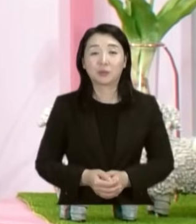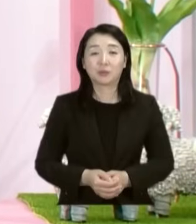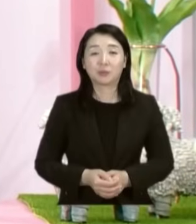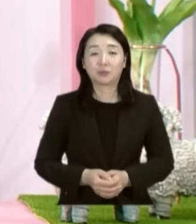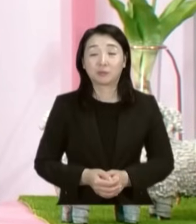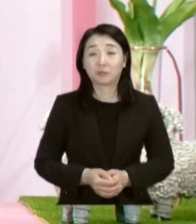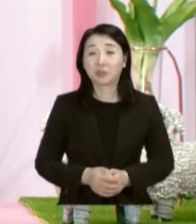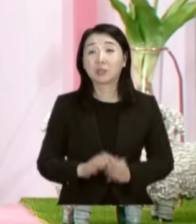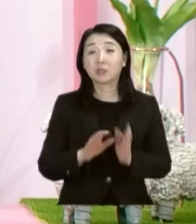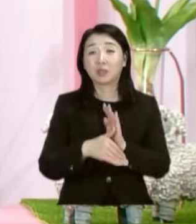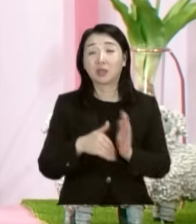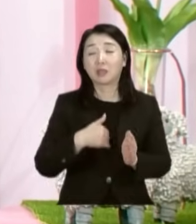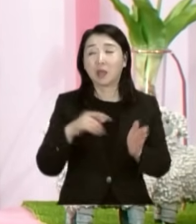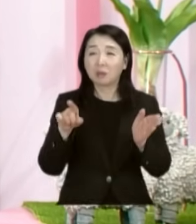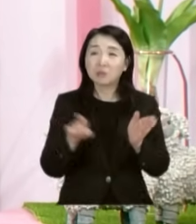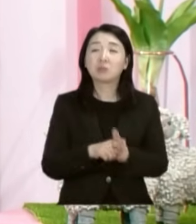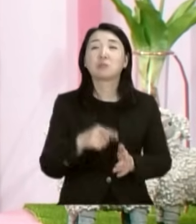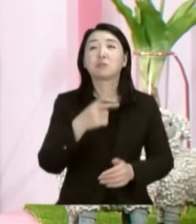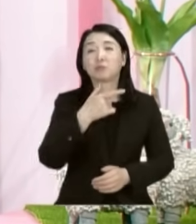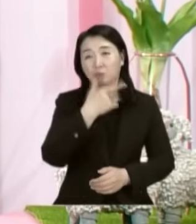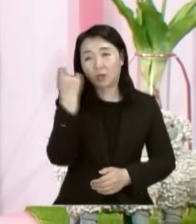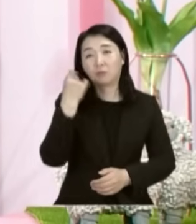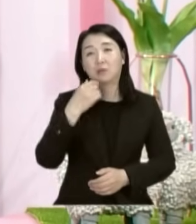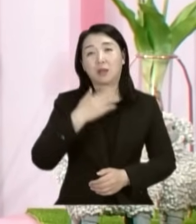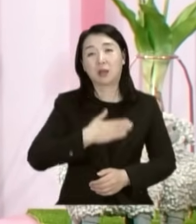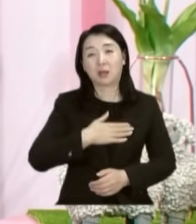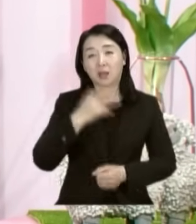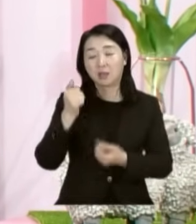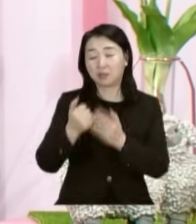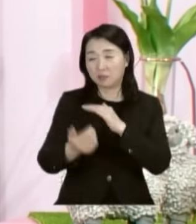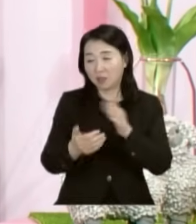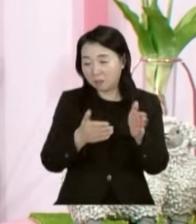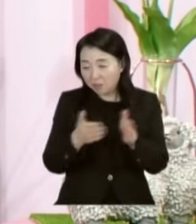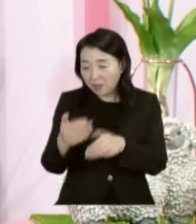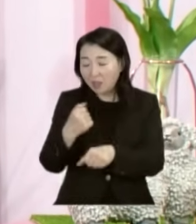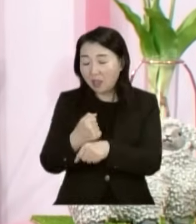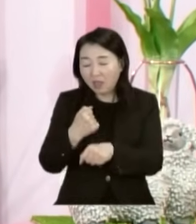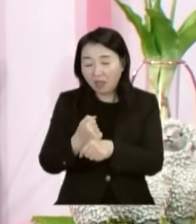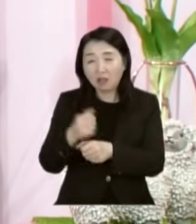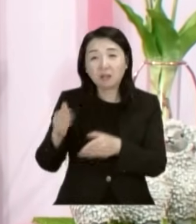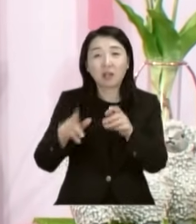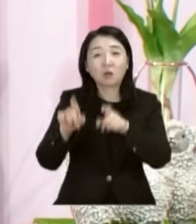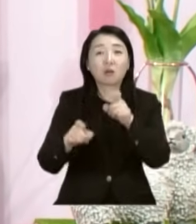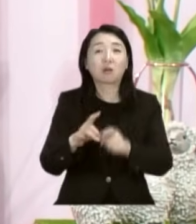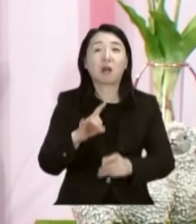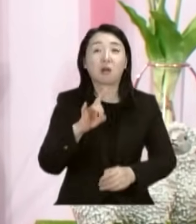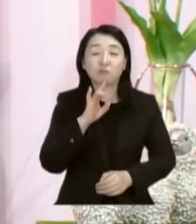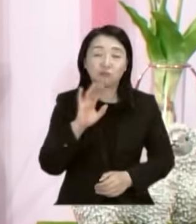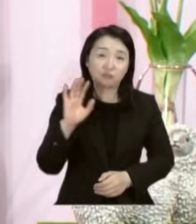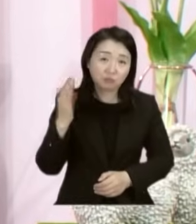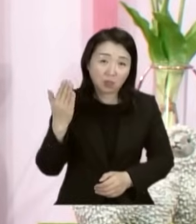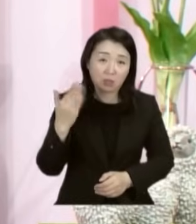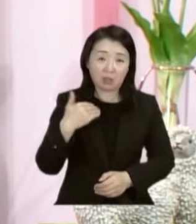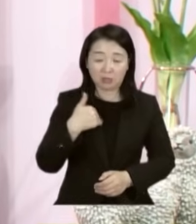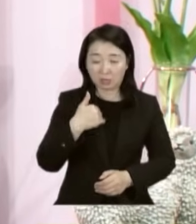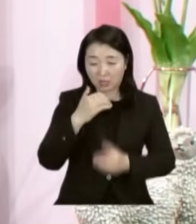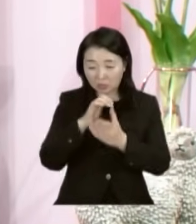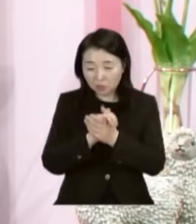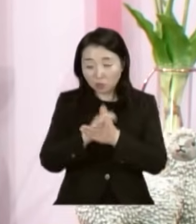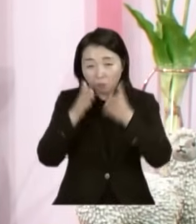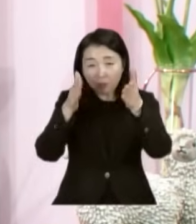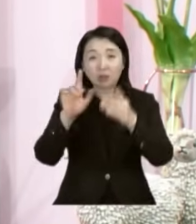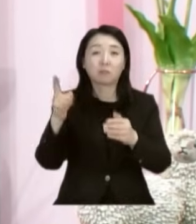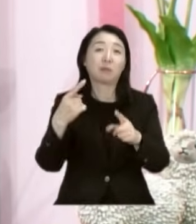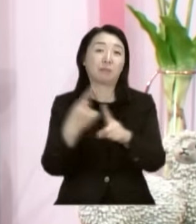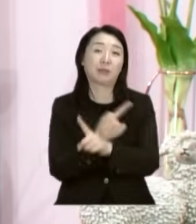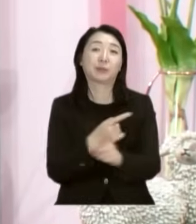아예 제가 그때 아 내가 믿음이 부족했구나 그냥 하나님이 예비하신 길을 걸어가면 되는 건데 그래서 그때부터 제 기도의